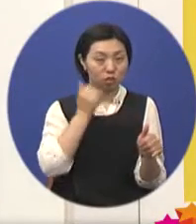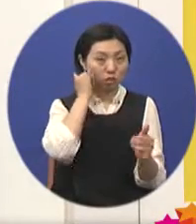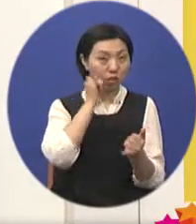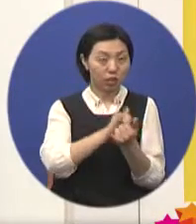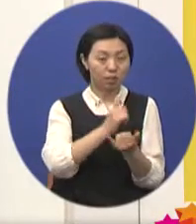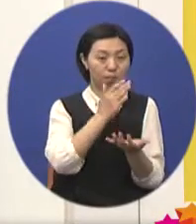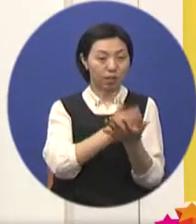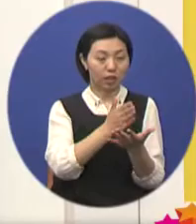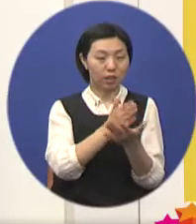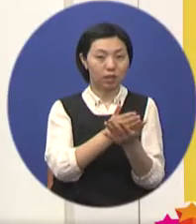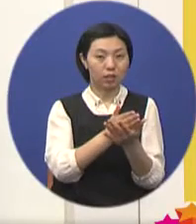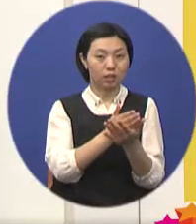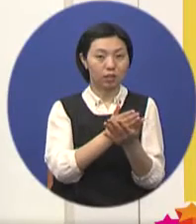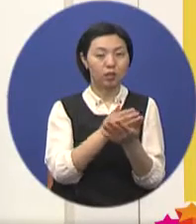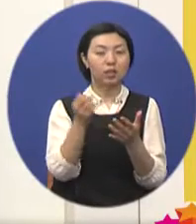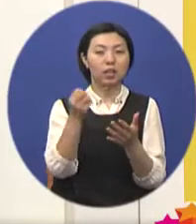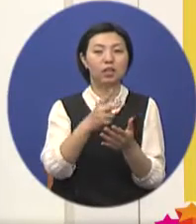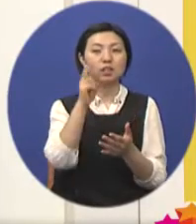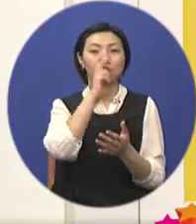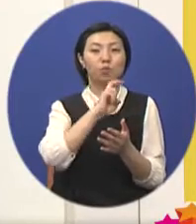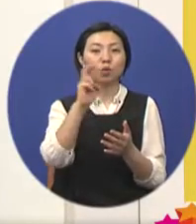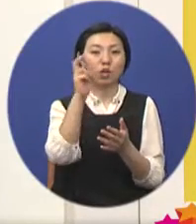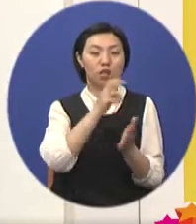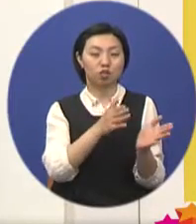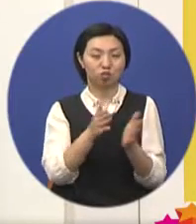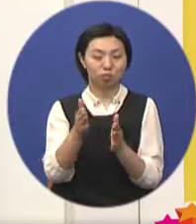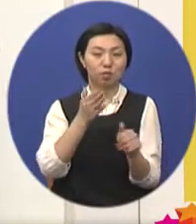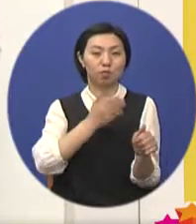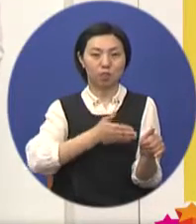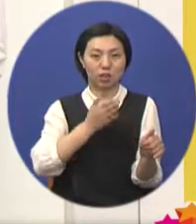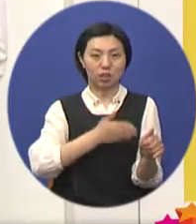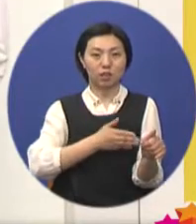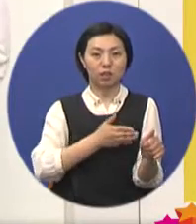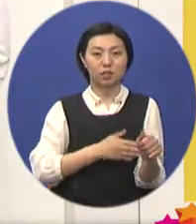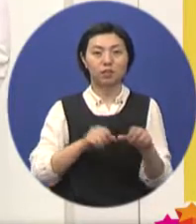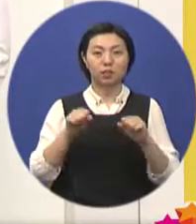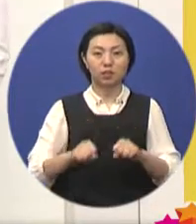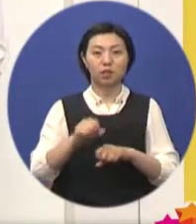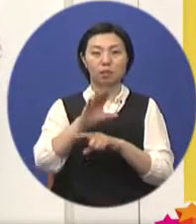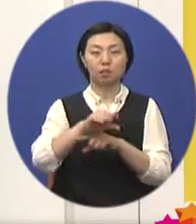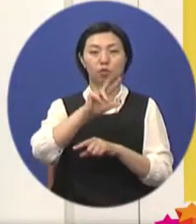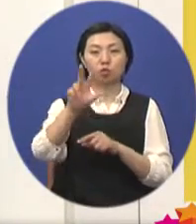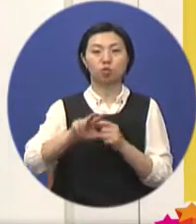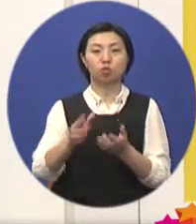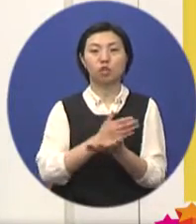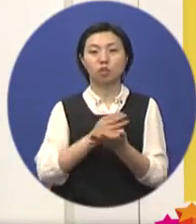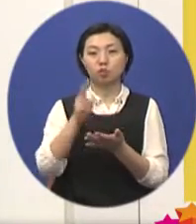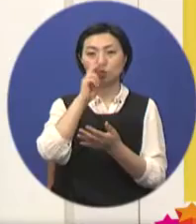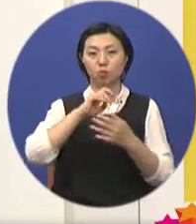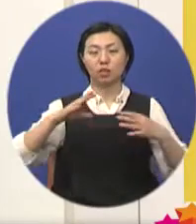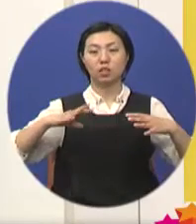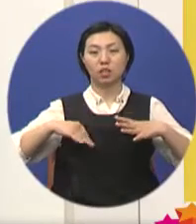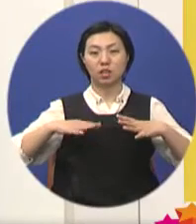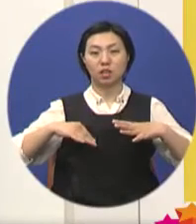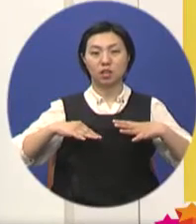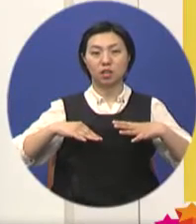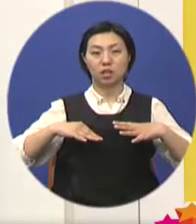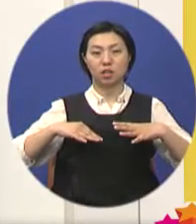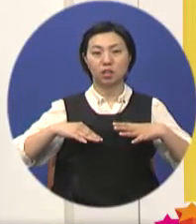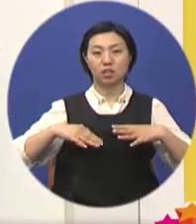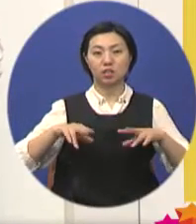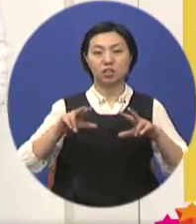끊지 마시고 네. 앵콜송 네. 있습니다. 네. 네. 네. 생방송 전국 나눔 노래자랑